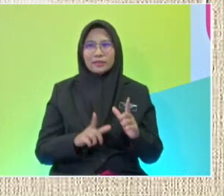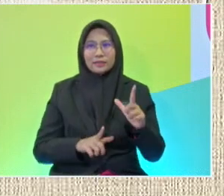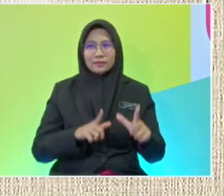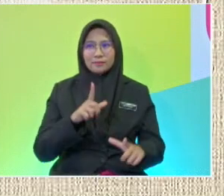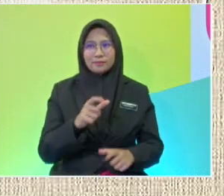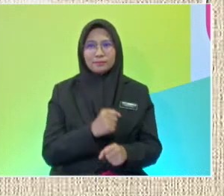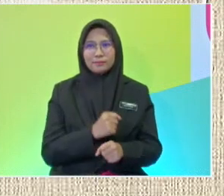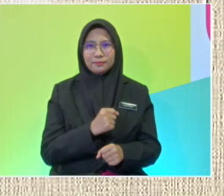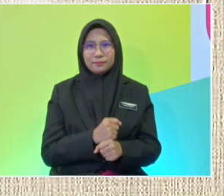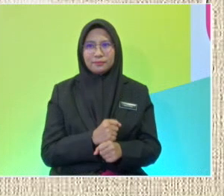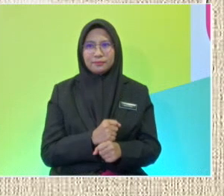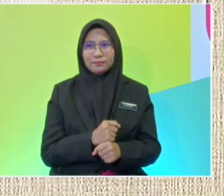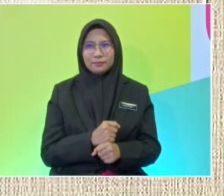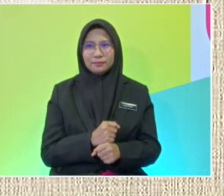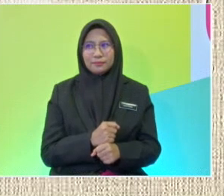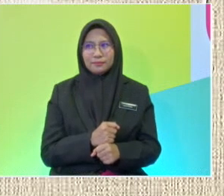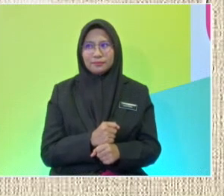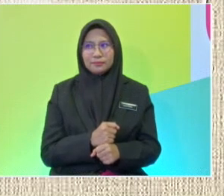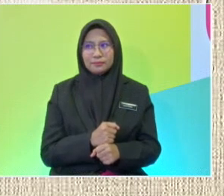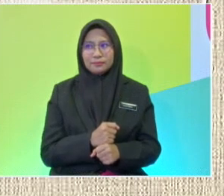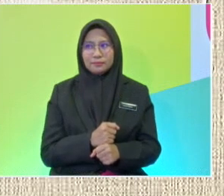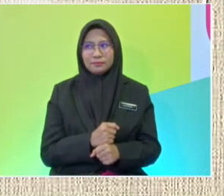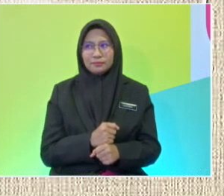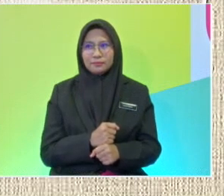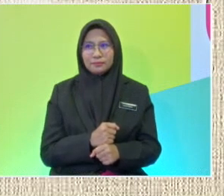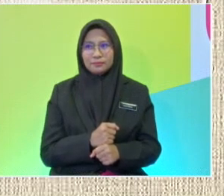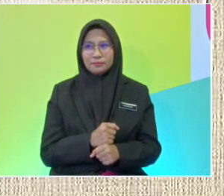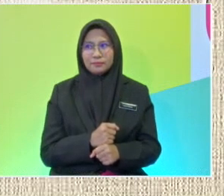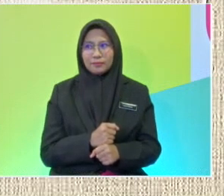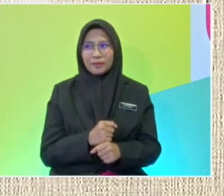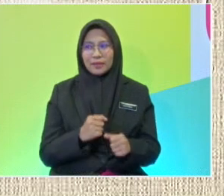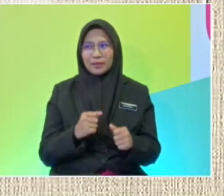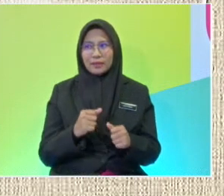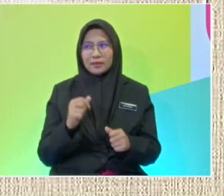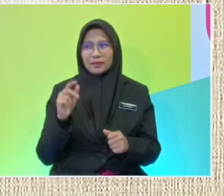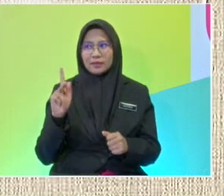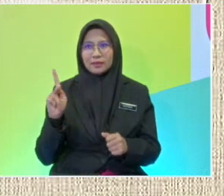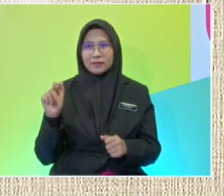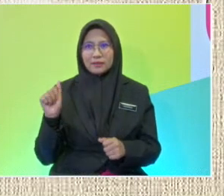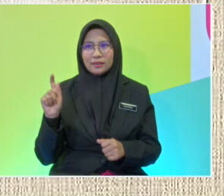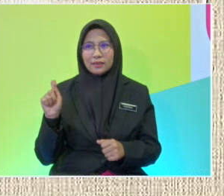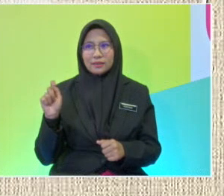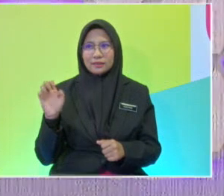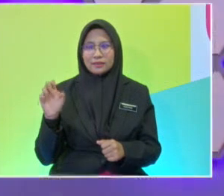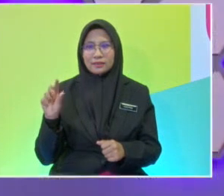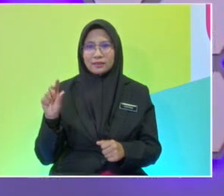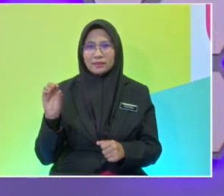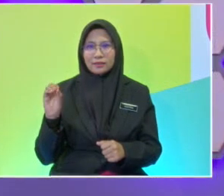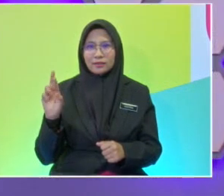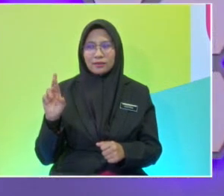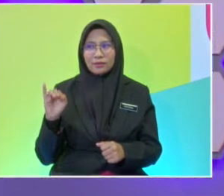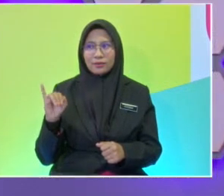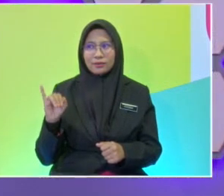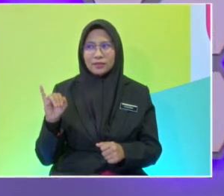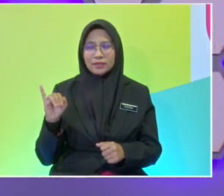yang kelima berkaitan dengan kategori ataupun pengelasan yang mana kita akan mengkategorikan atau